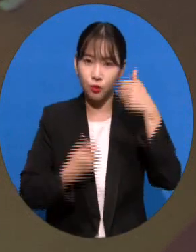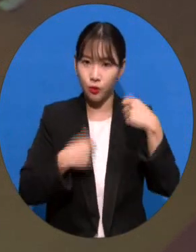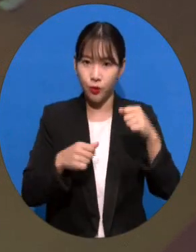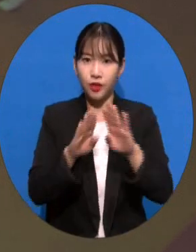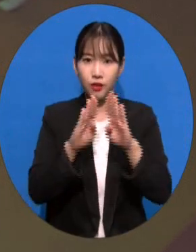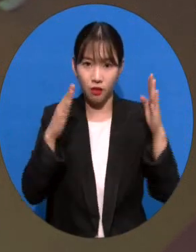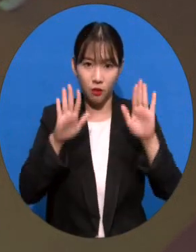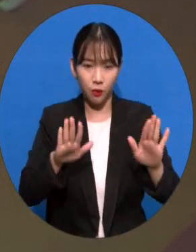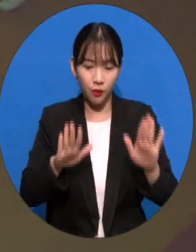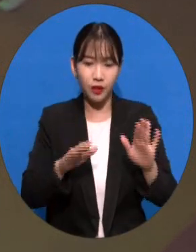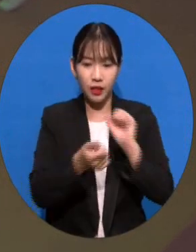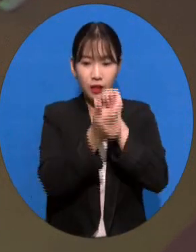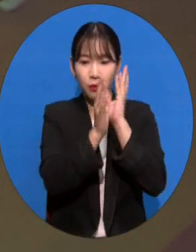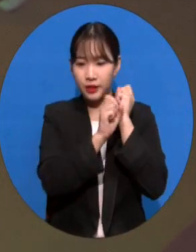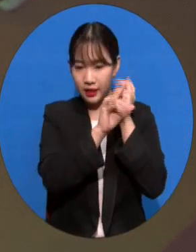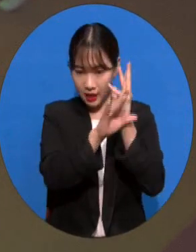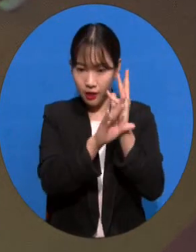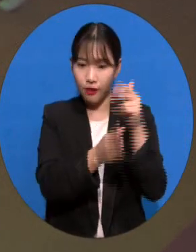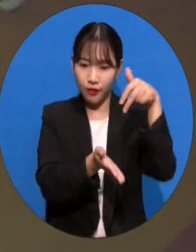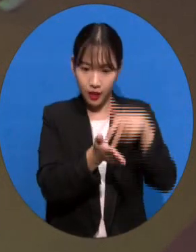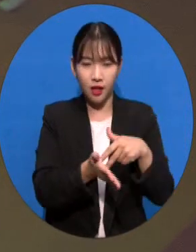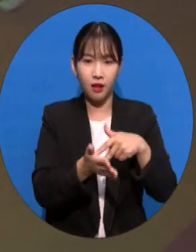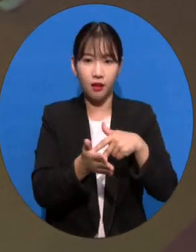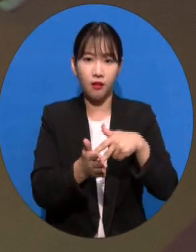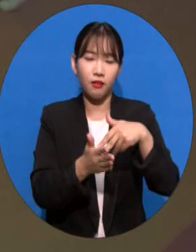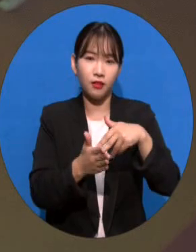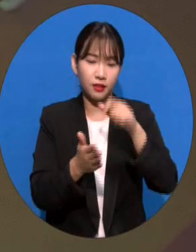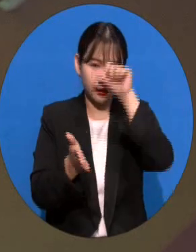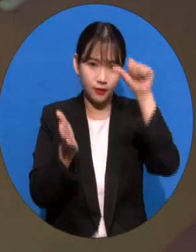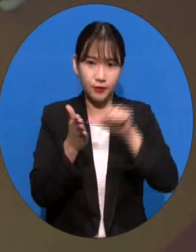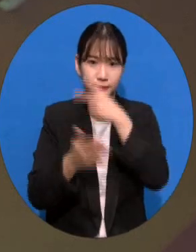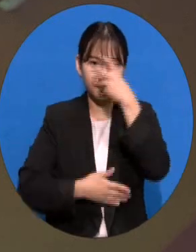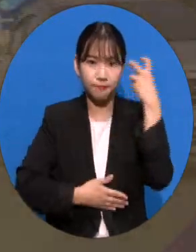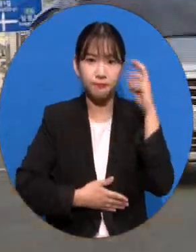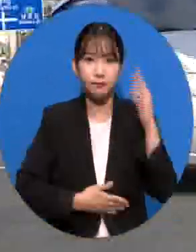고인은 오늘 꽃상회를 타고 영면에 들어갔습니다. 김윤 기자입니다.